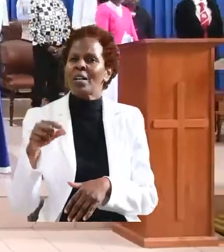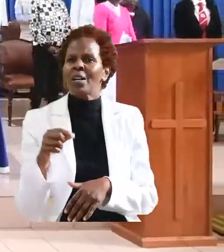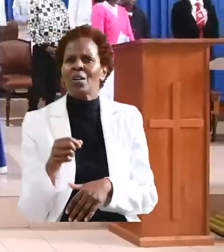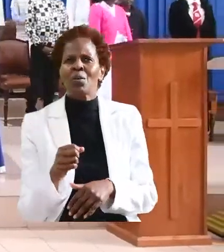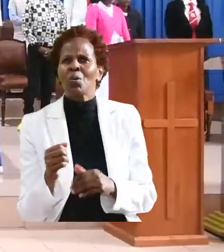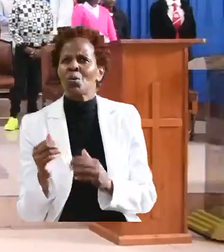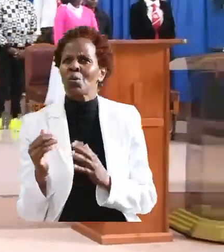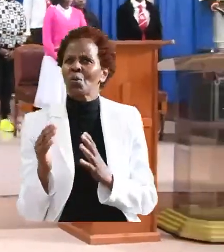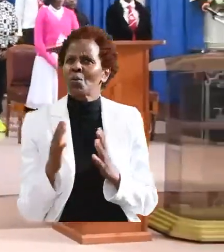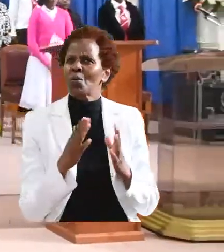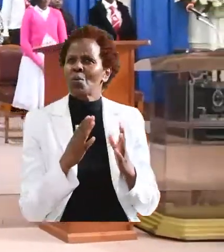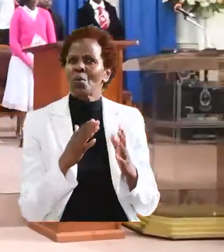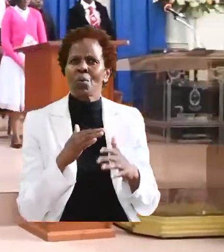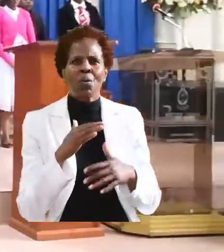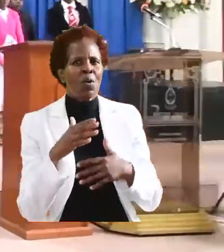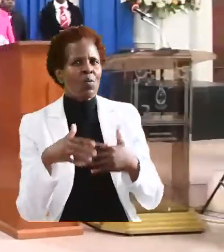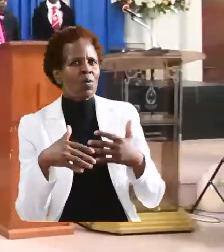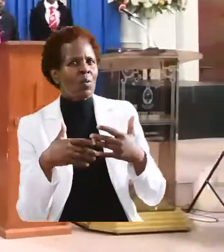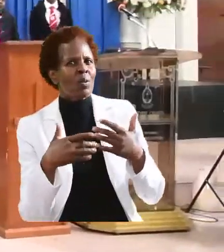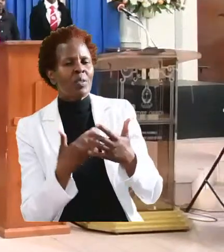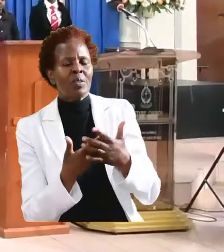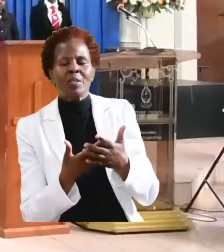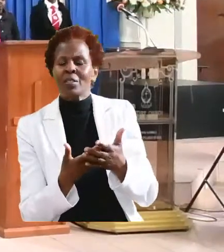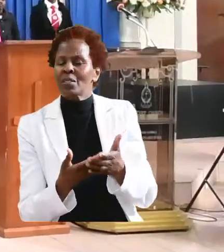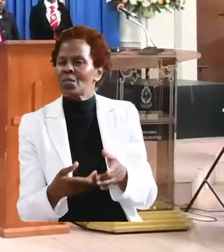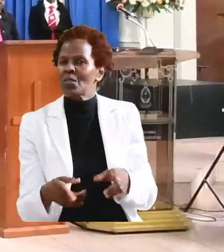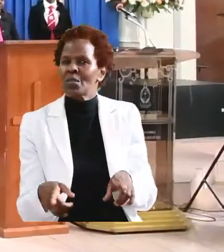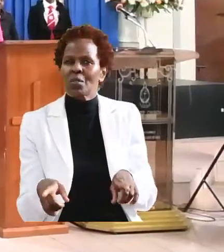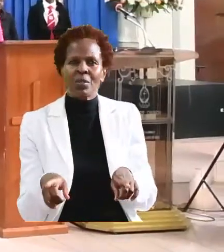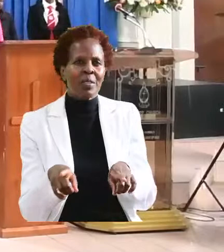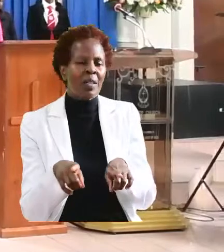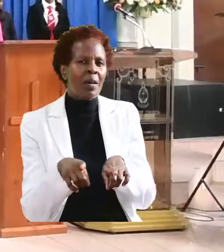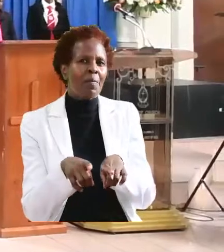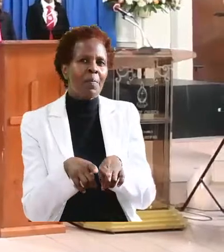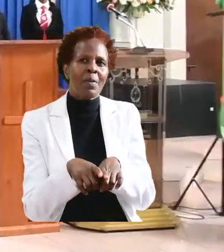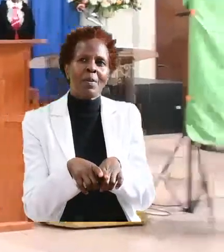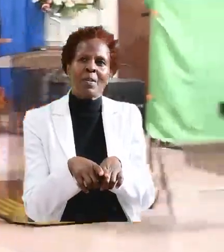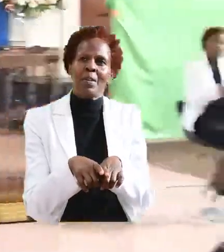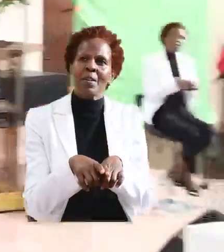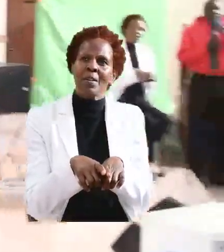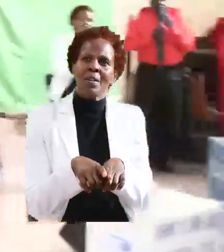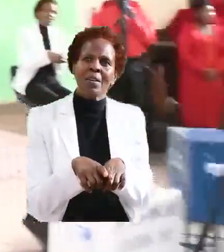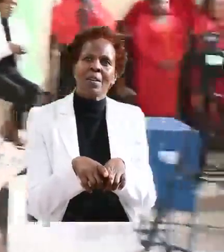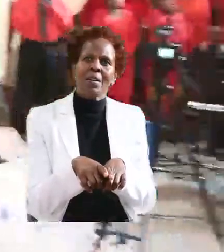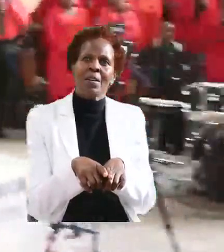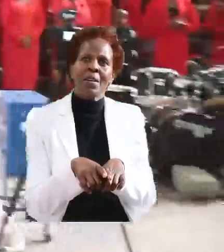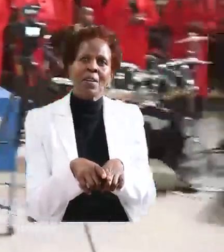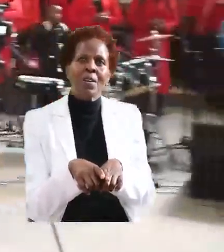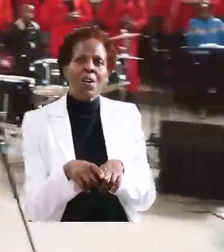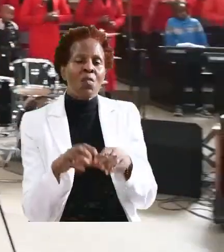nyota guru mo vitu vyote pia